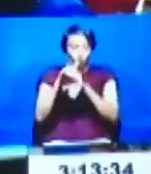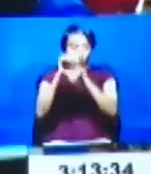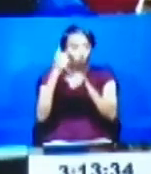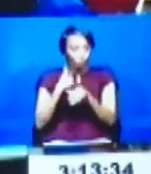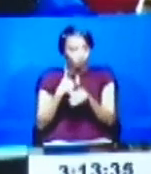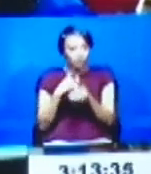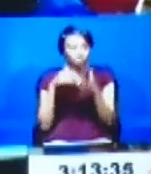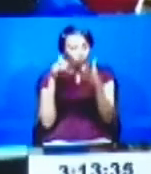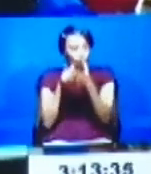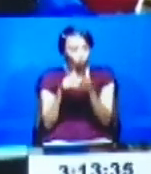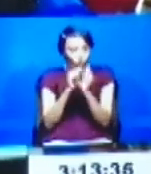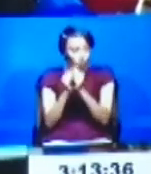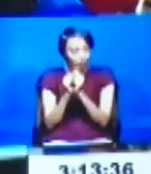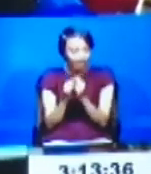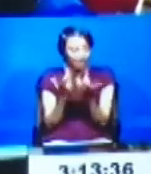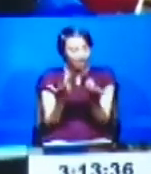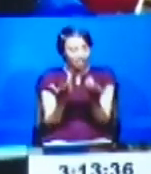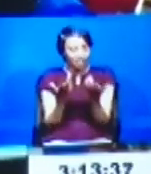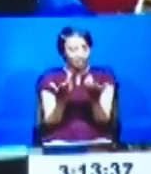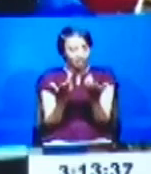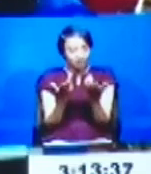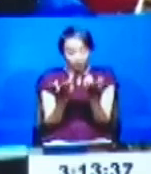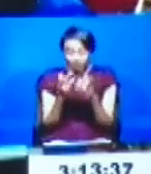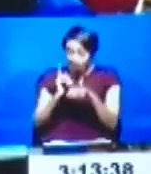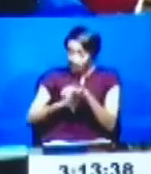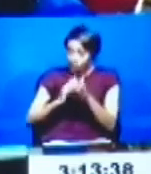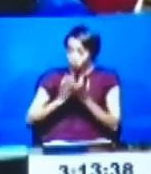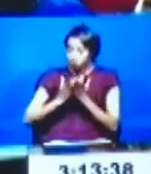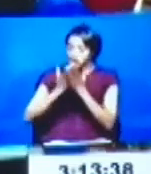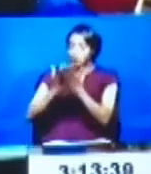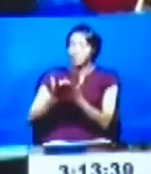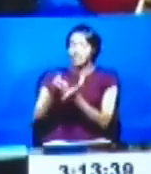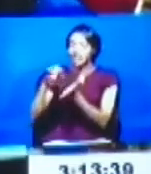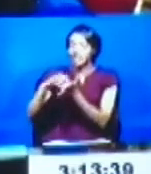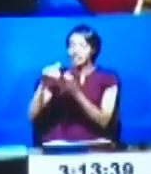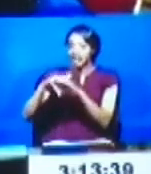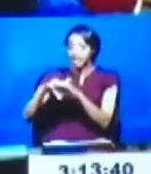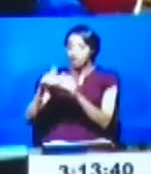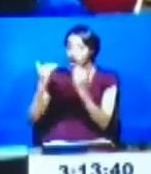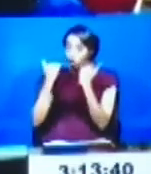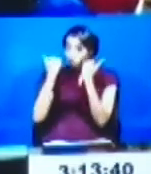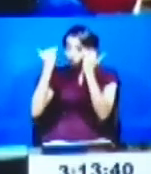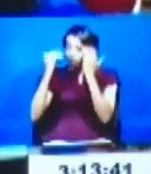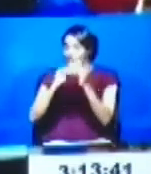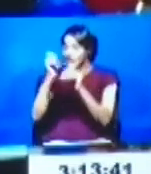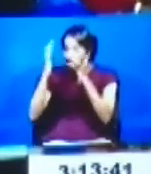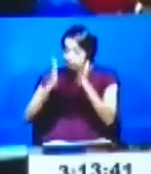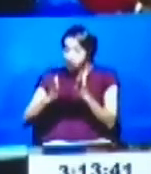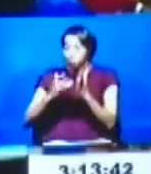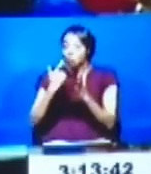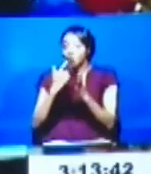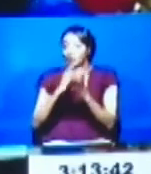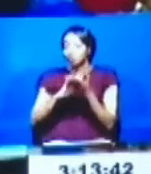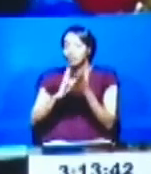nti ono mukwano kwe kwa Ruto gwe mugamba nti Uhuru ya mulyamo luko for example chemanyi nti olukwe Ruto Uhuru